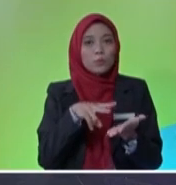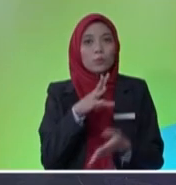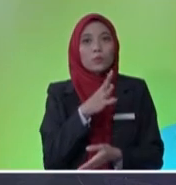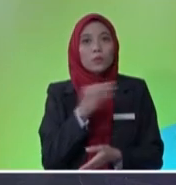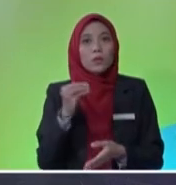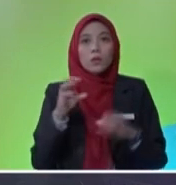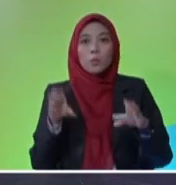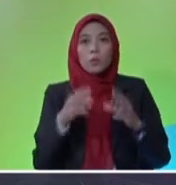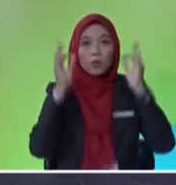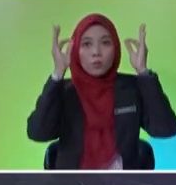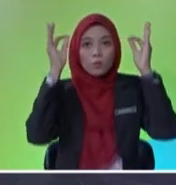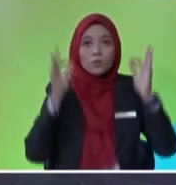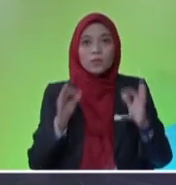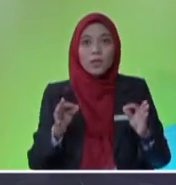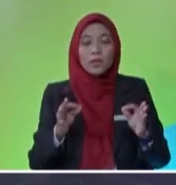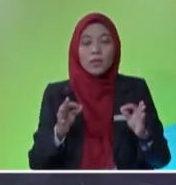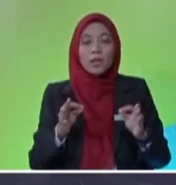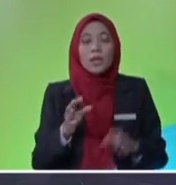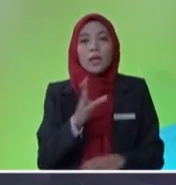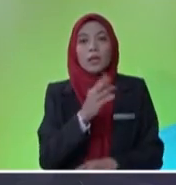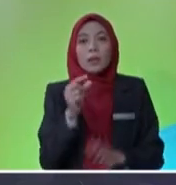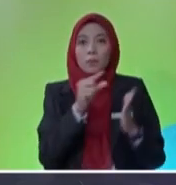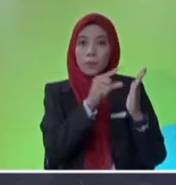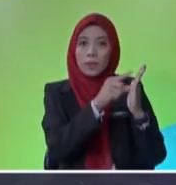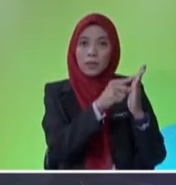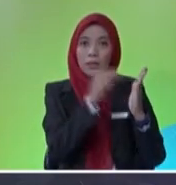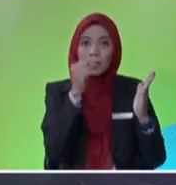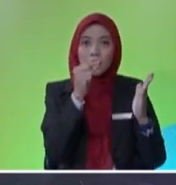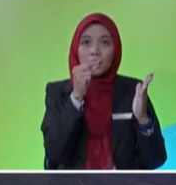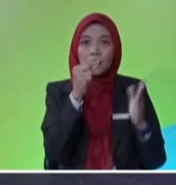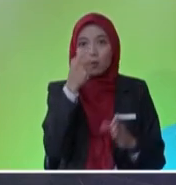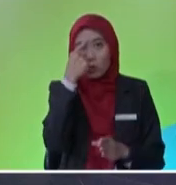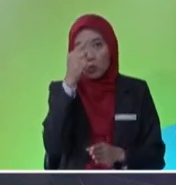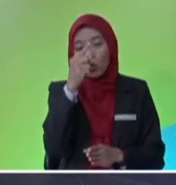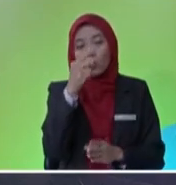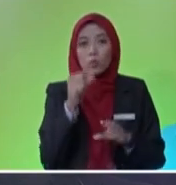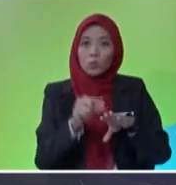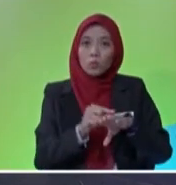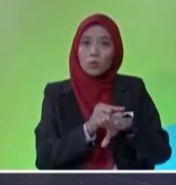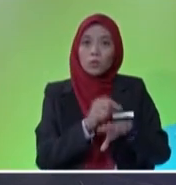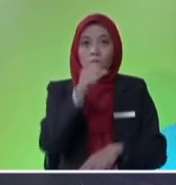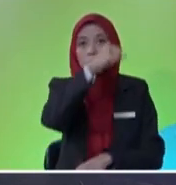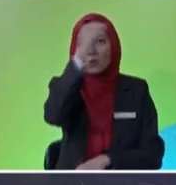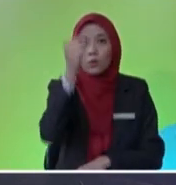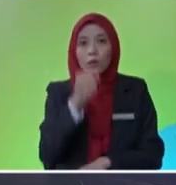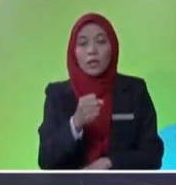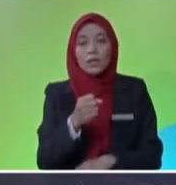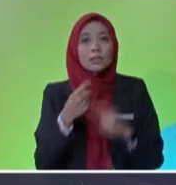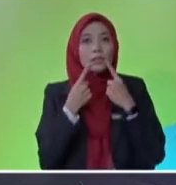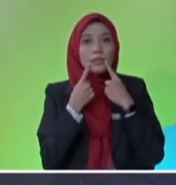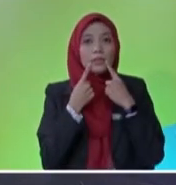keputusan seterusnya dia memilih menggunakan soal jawab TNI soal jawab untuk mendapatkan